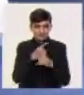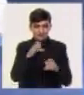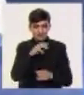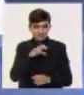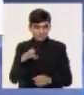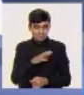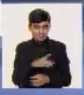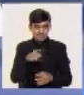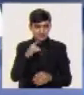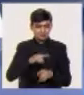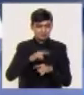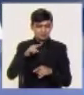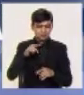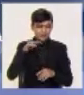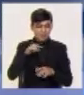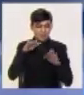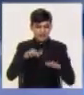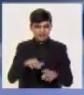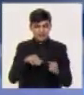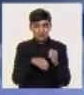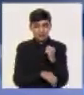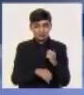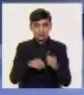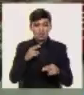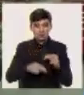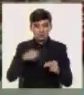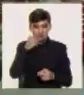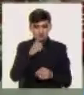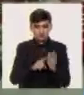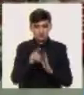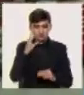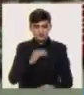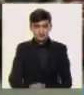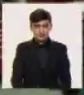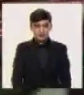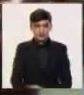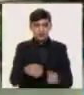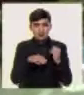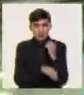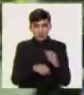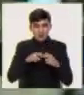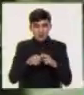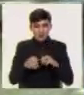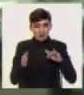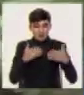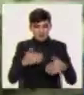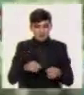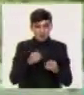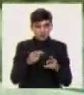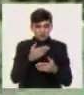с использованием этого самолета должно начаться в конце года. После устранения проблем с